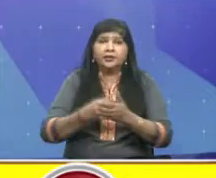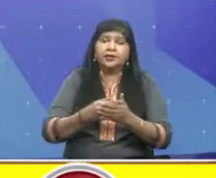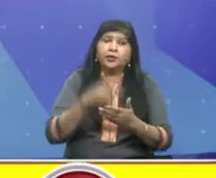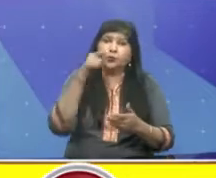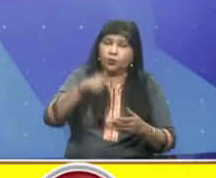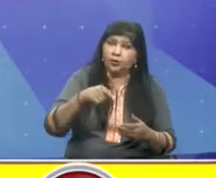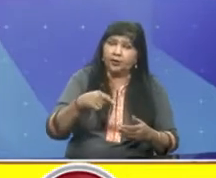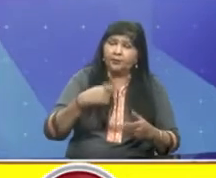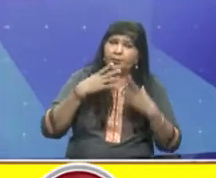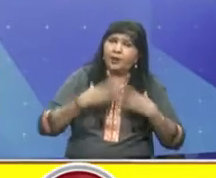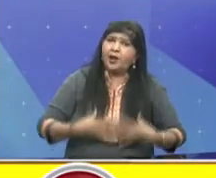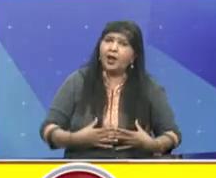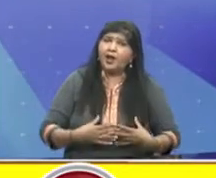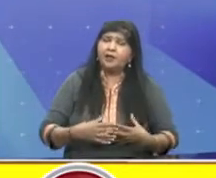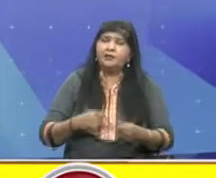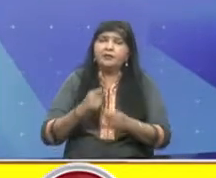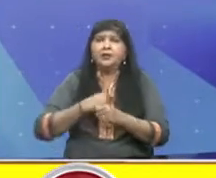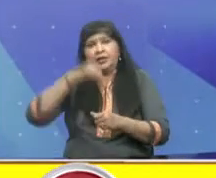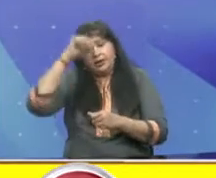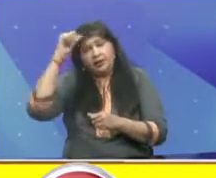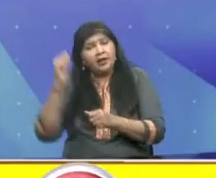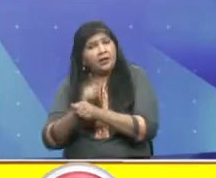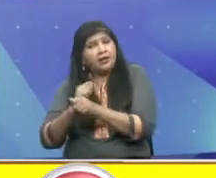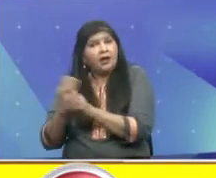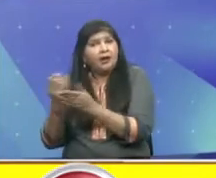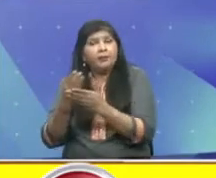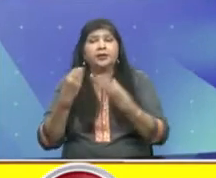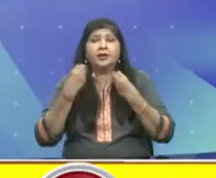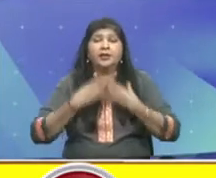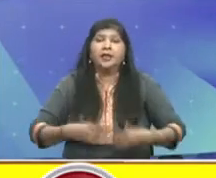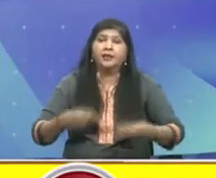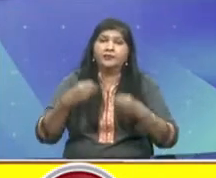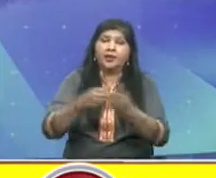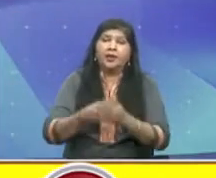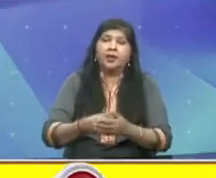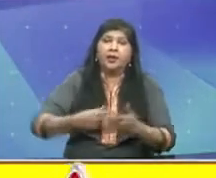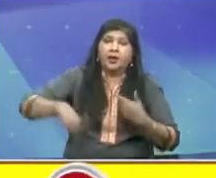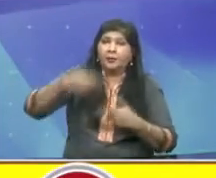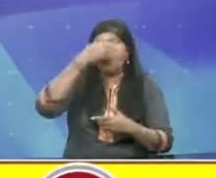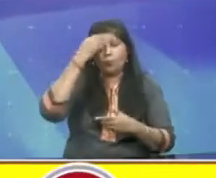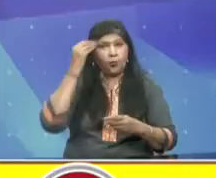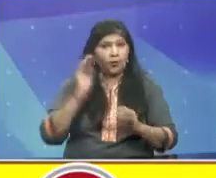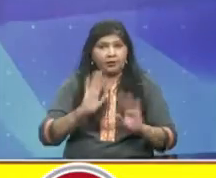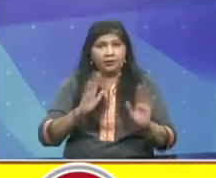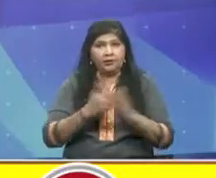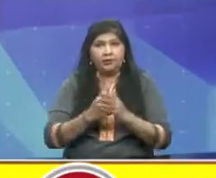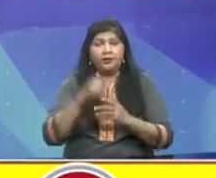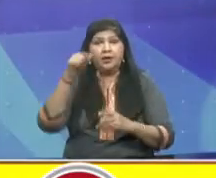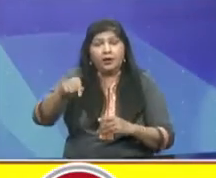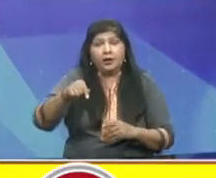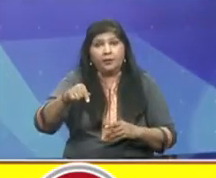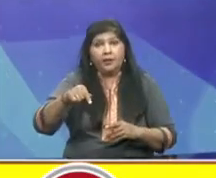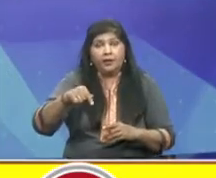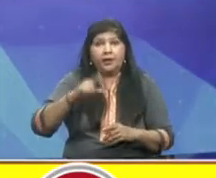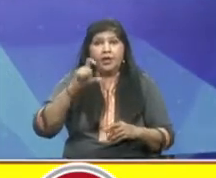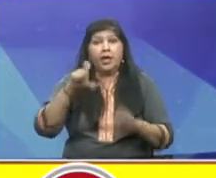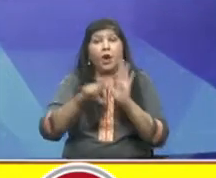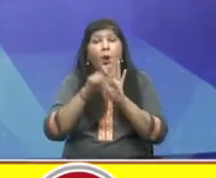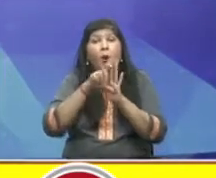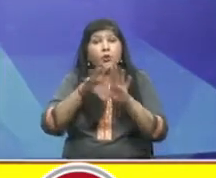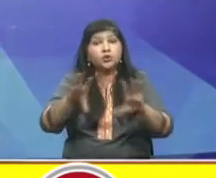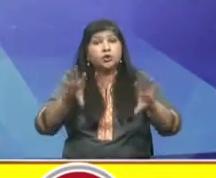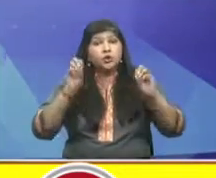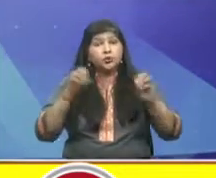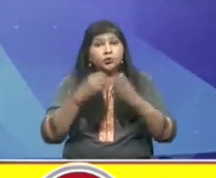के लिए, अपने कर्तव्यों के निर्वहन के लिए समर्पित किया था। हम देशवासी ये कभी न भूलें कि हमारे संविधान की मूल